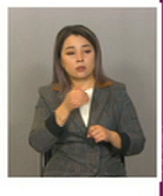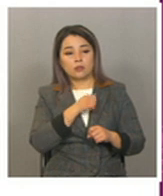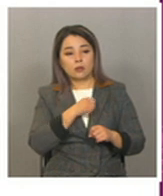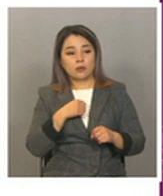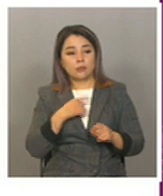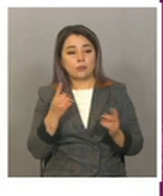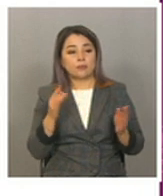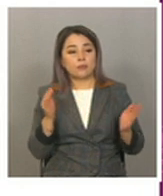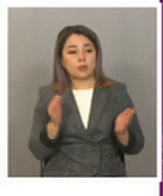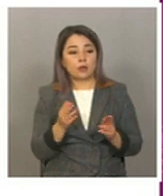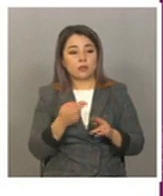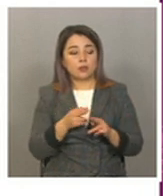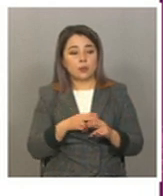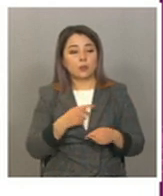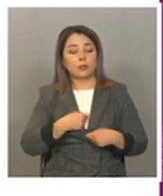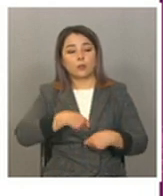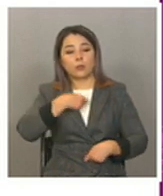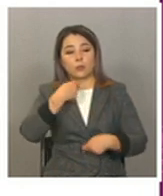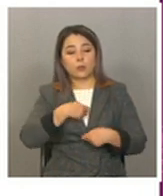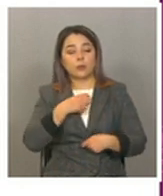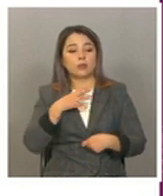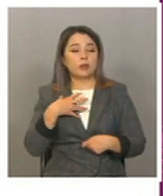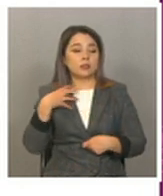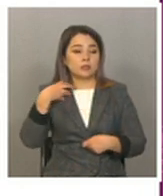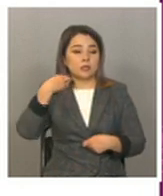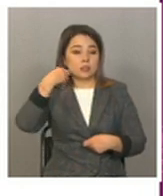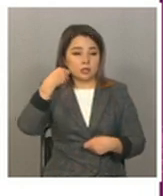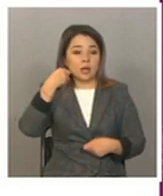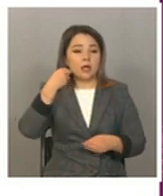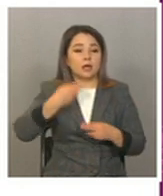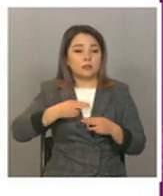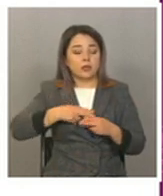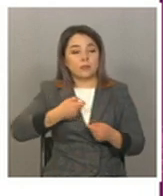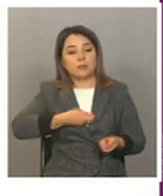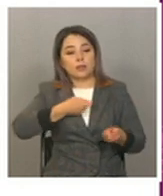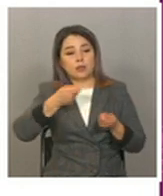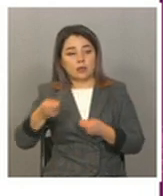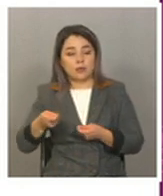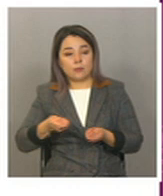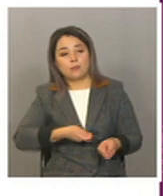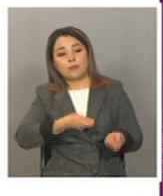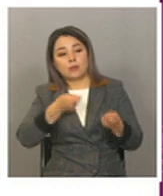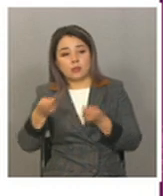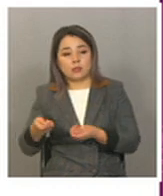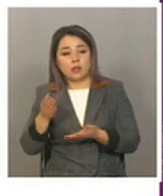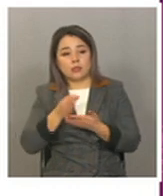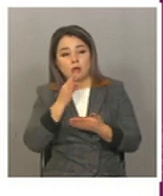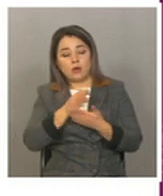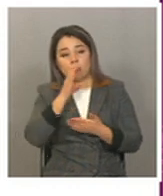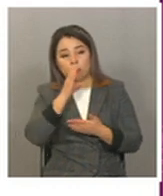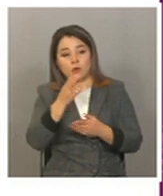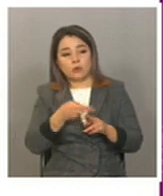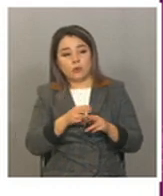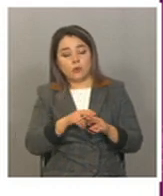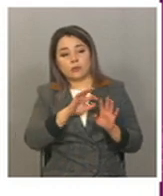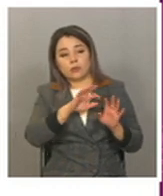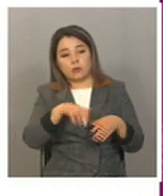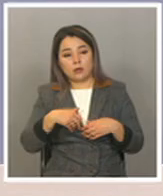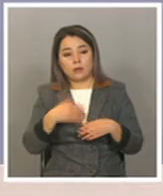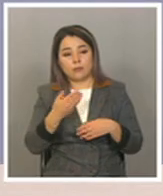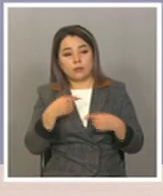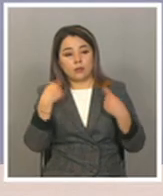малыша за ворот курточки и резким рывком перекинула на загривок. Так волки утаскивают из стада